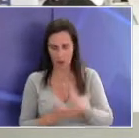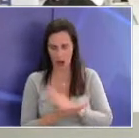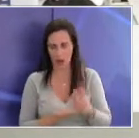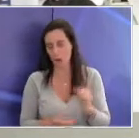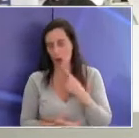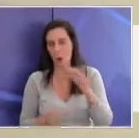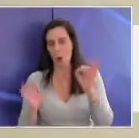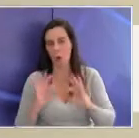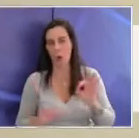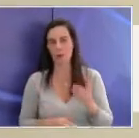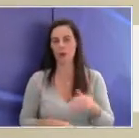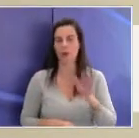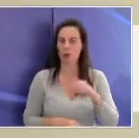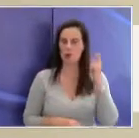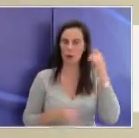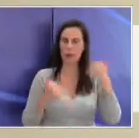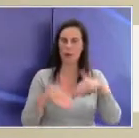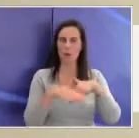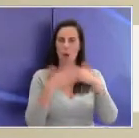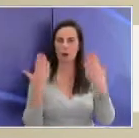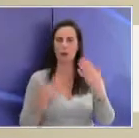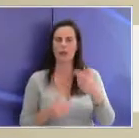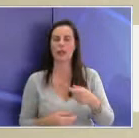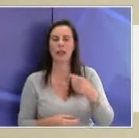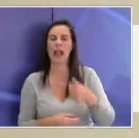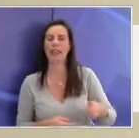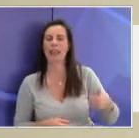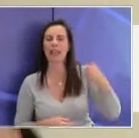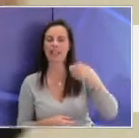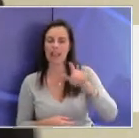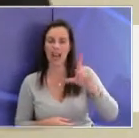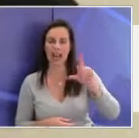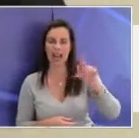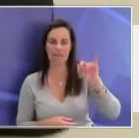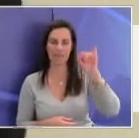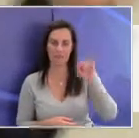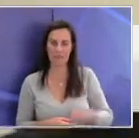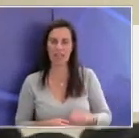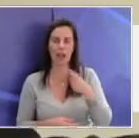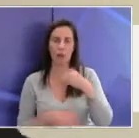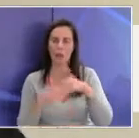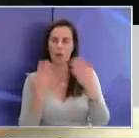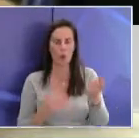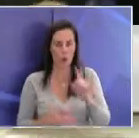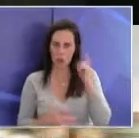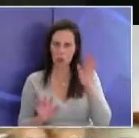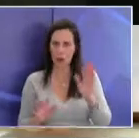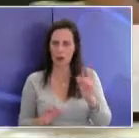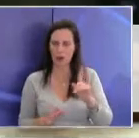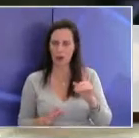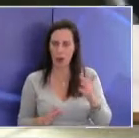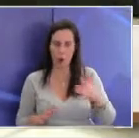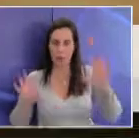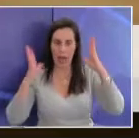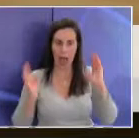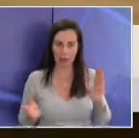לא דיברו. כן, לא דיברו, וגם שמעתי הבוקר את השר יריב לוין אצלנו בבוקר, בתוכנית הבוקר עם עידן קבלר. הוא לא נשמע כמו מישהו שזכה